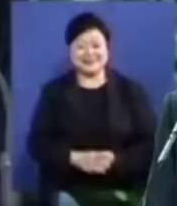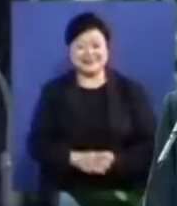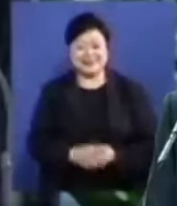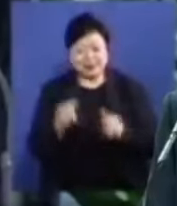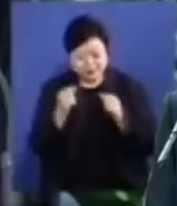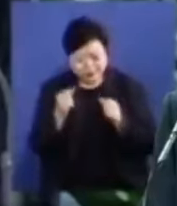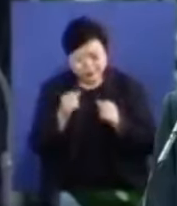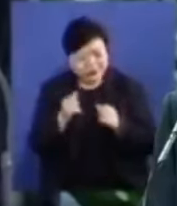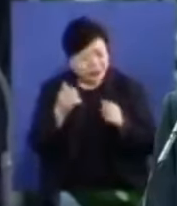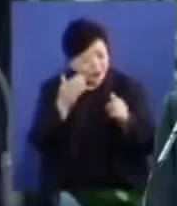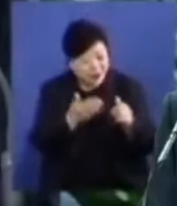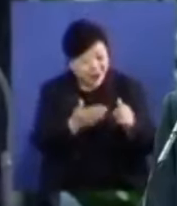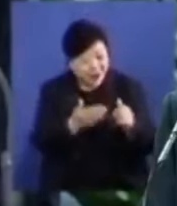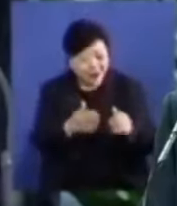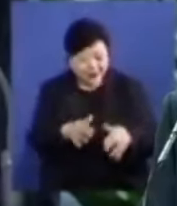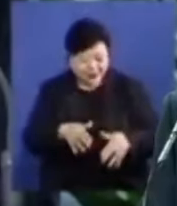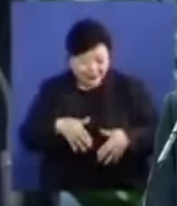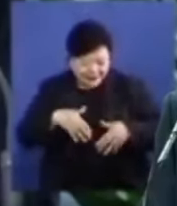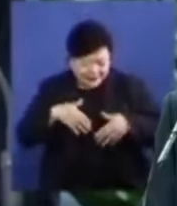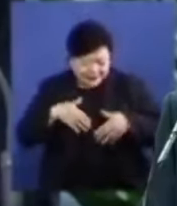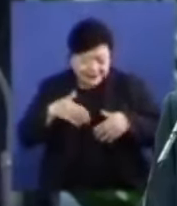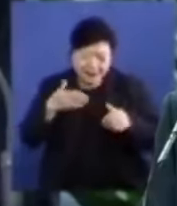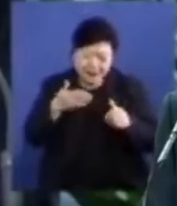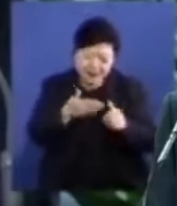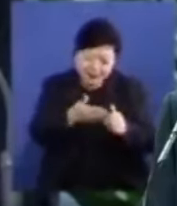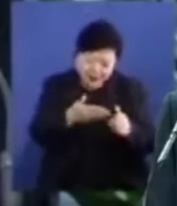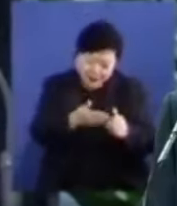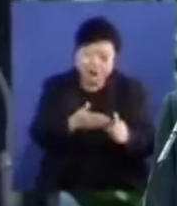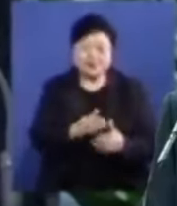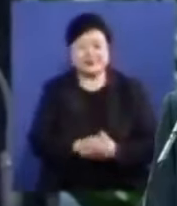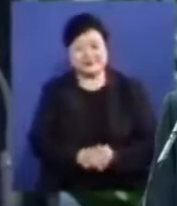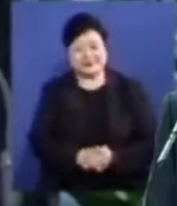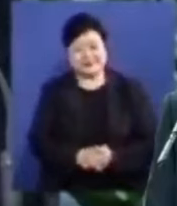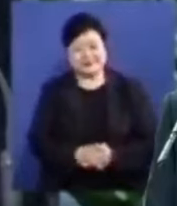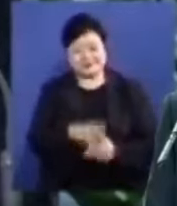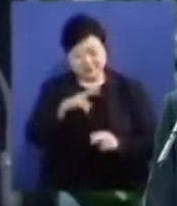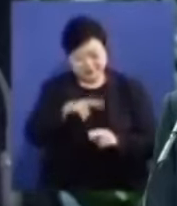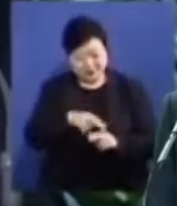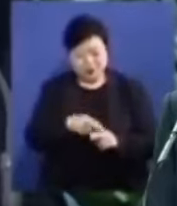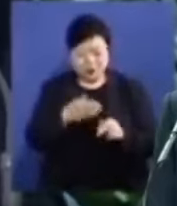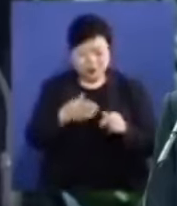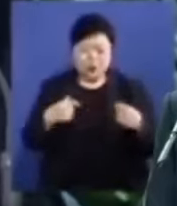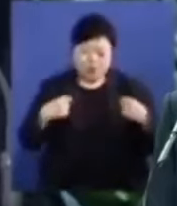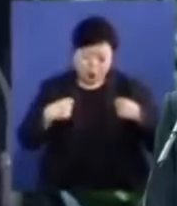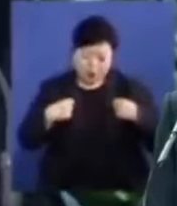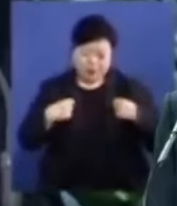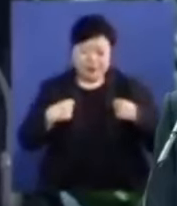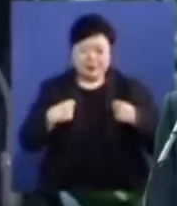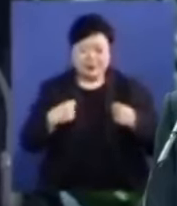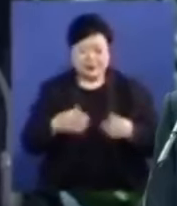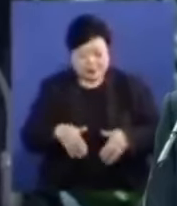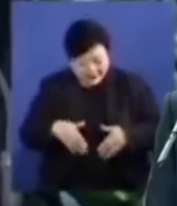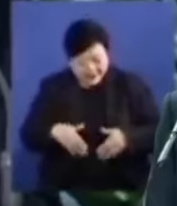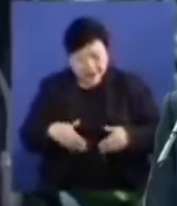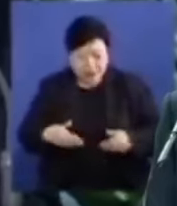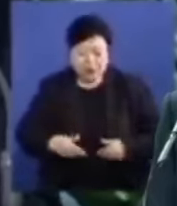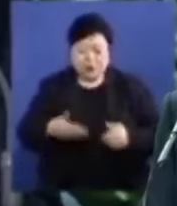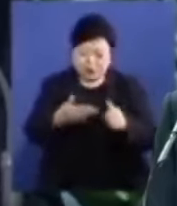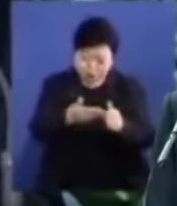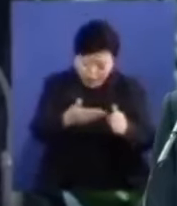추운 사람에게 따뜻한 기후와 따뜻한 의복이 필요하게 되는